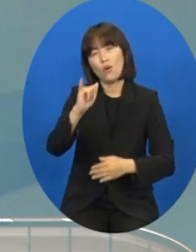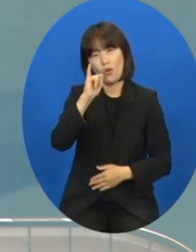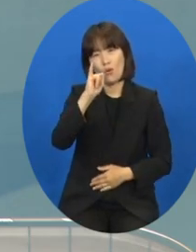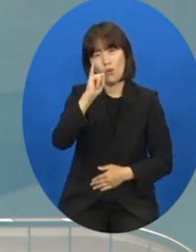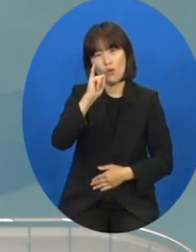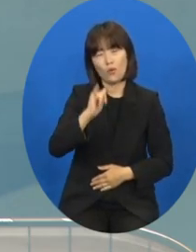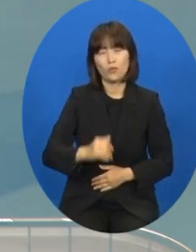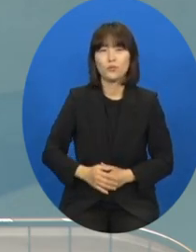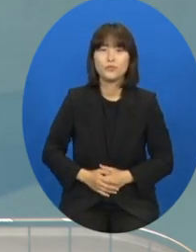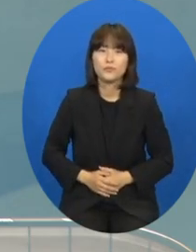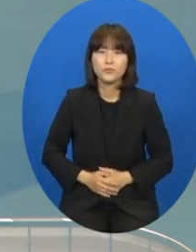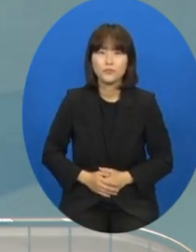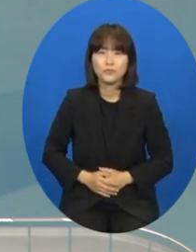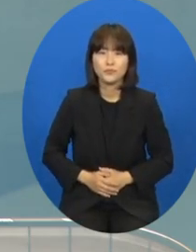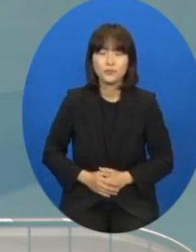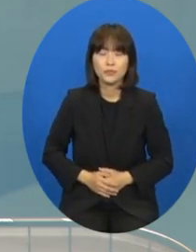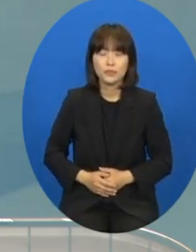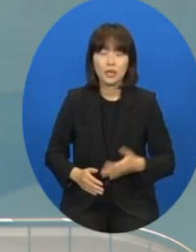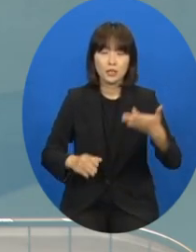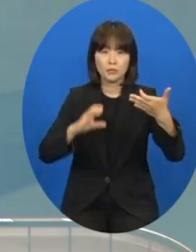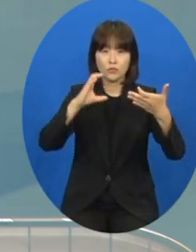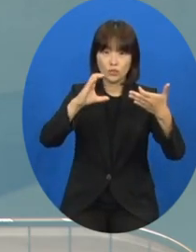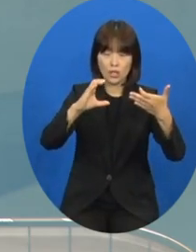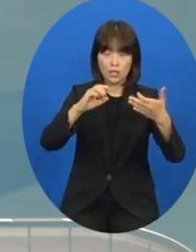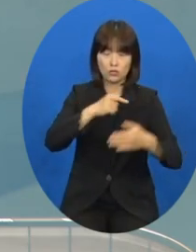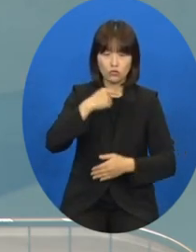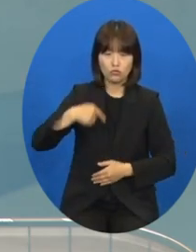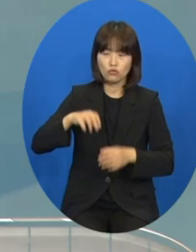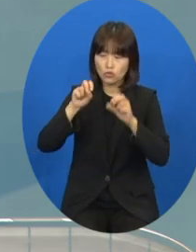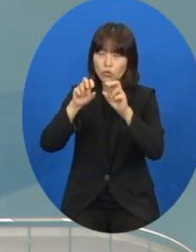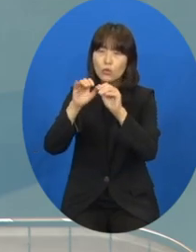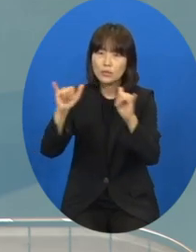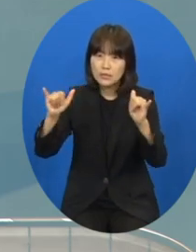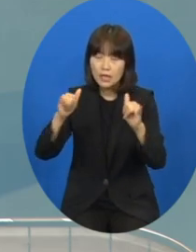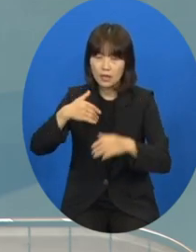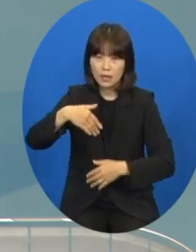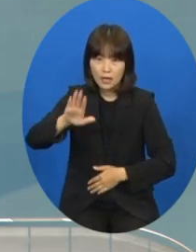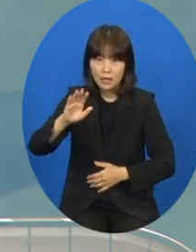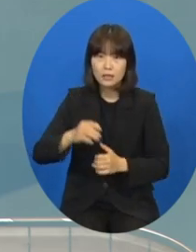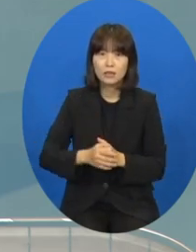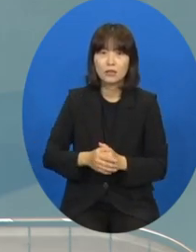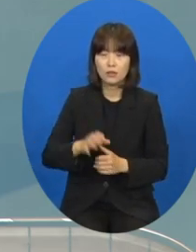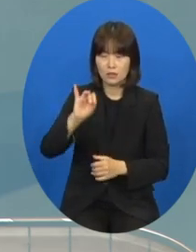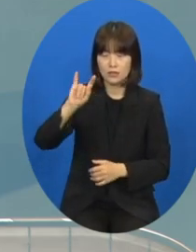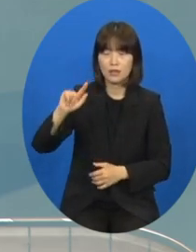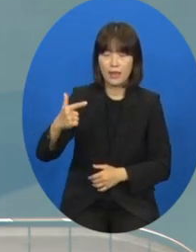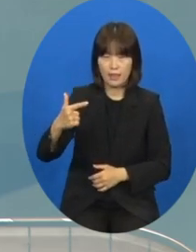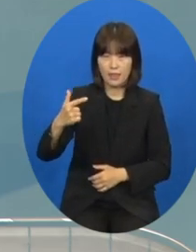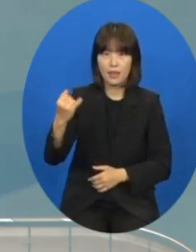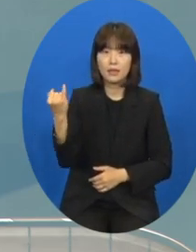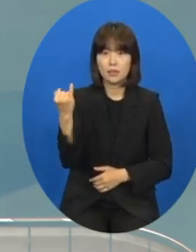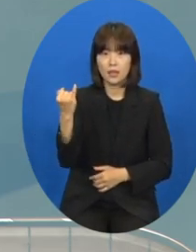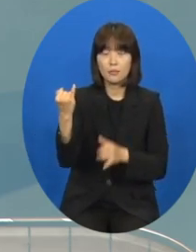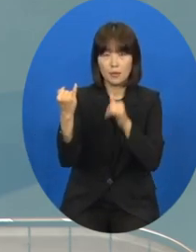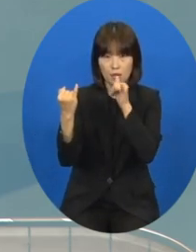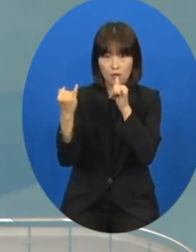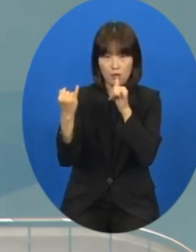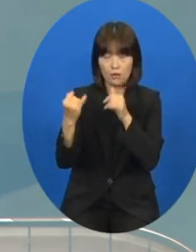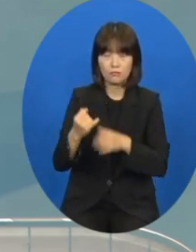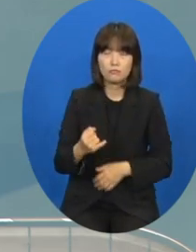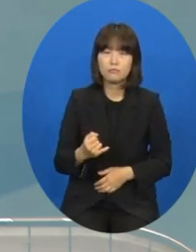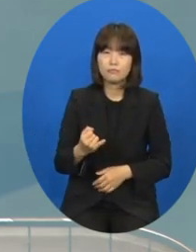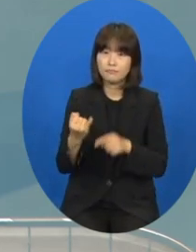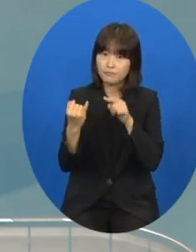거예요. 19세기에 중국 선교사로 갔던 앤 왈터 핀이라는 자매가 있습니다. 이분은